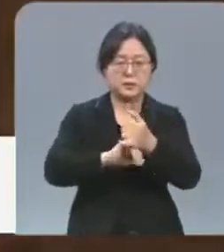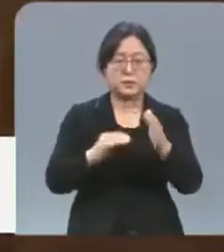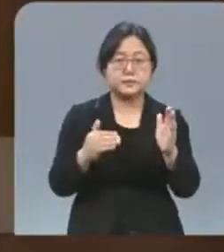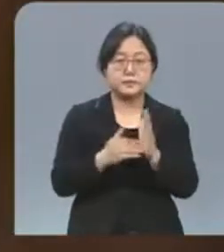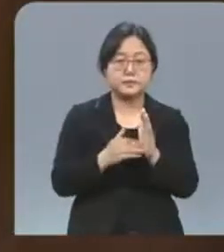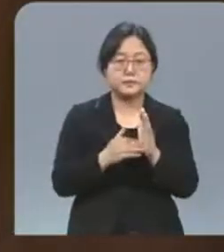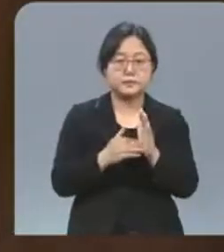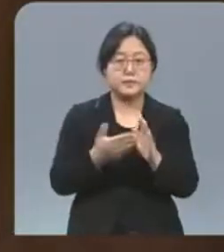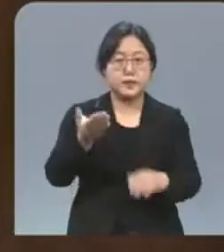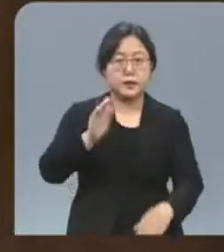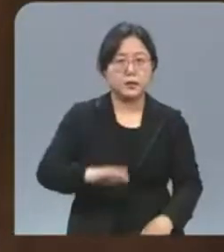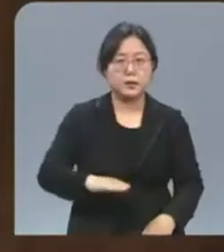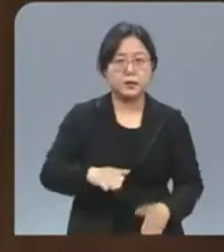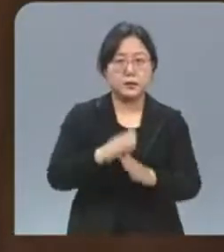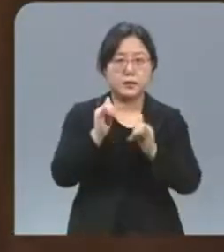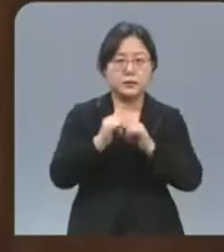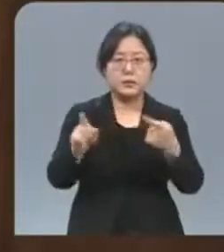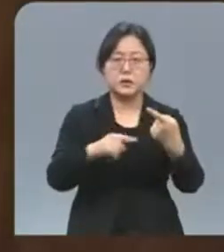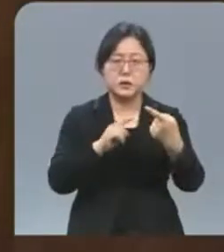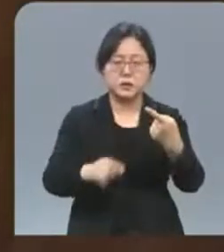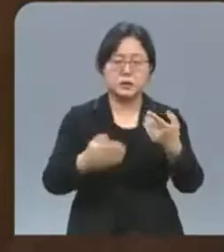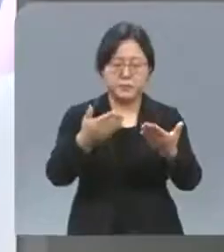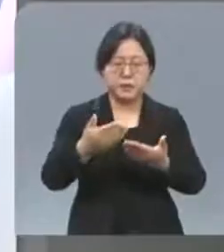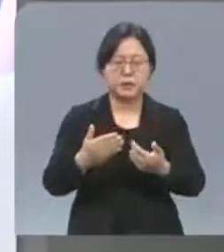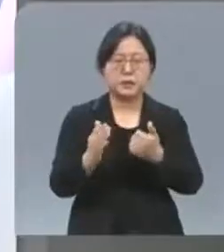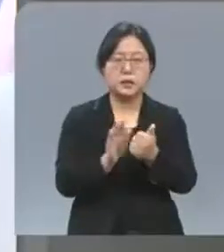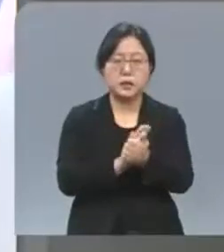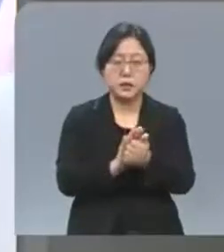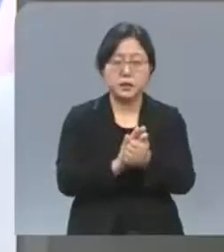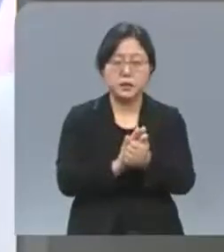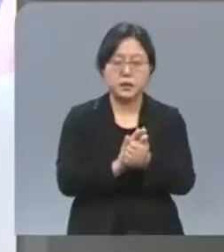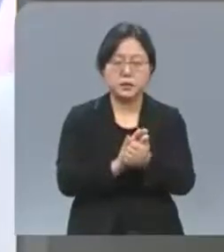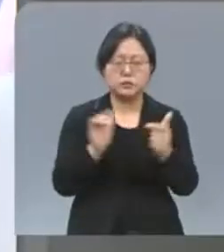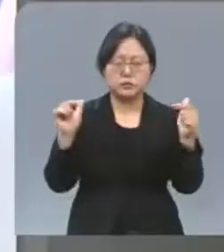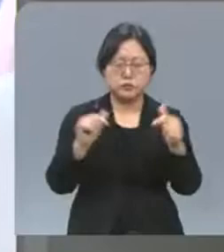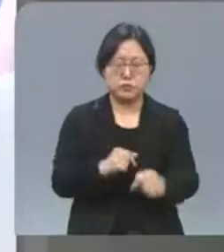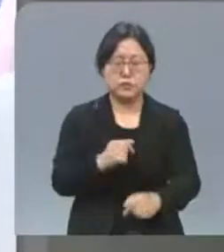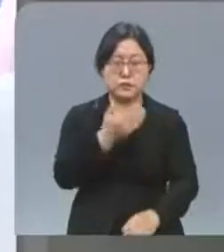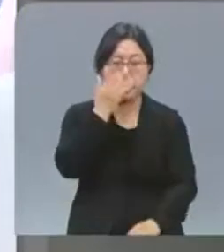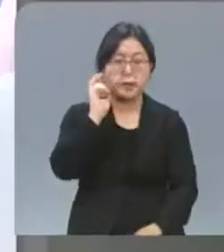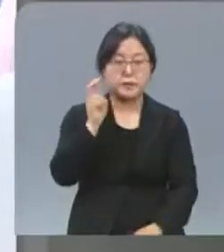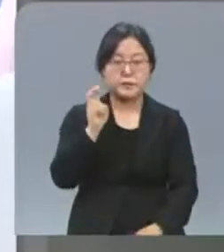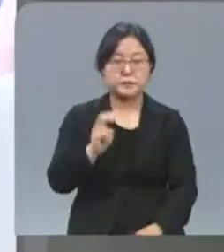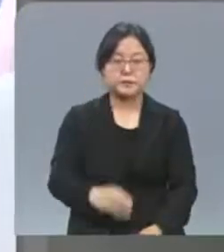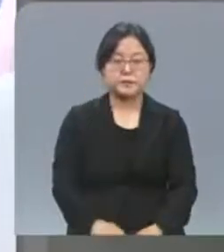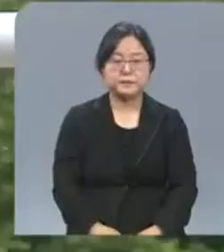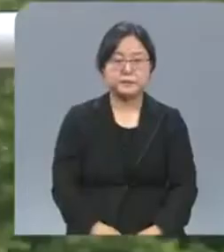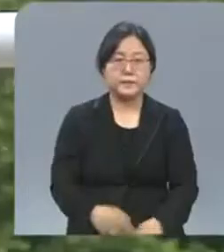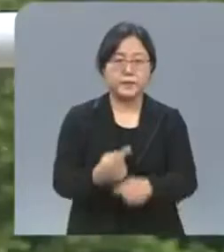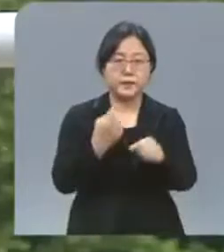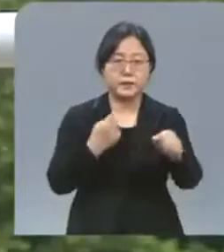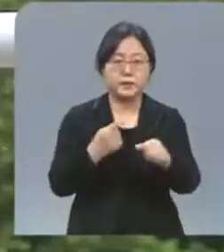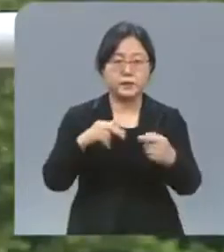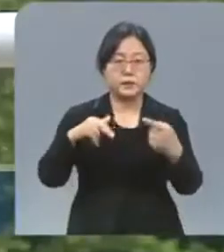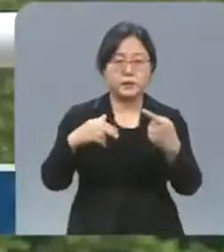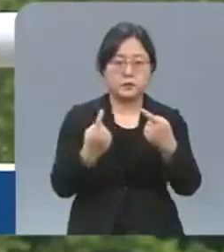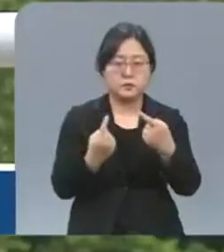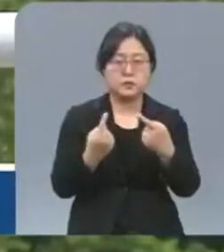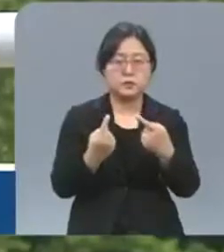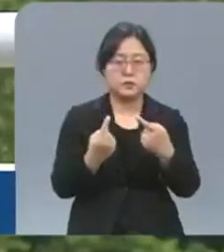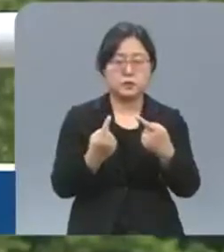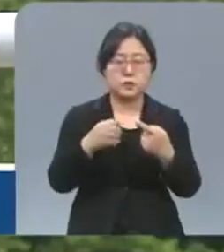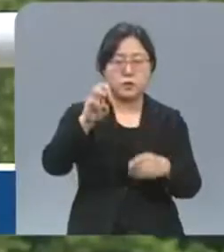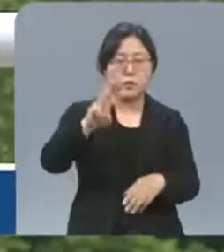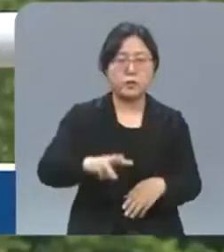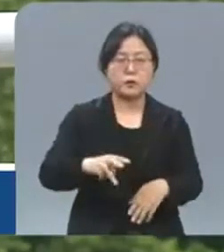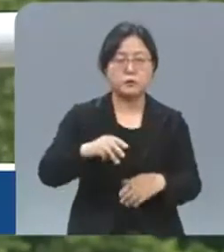있습니다. 하지만 시민 한 명이 받을 수 있는 혜택이 줄어들 가능성이 있습니다. 지난해 1조 원이 넘게 발행된